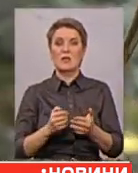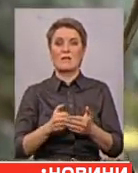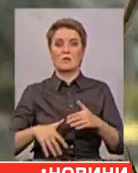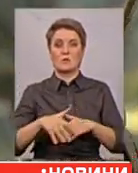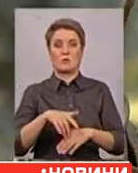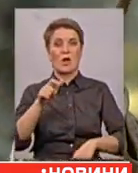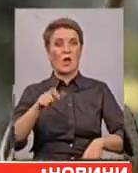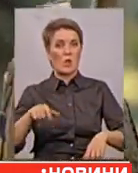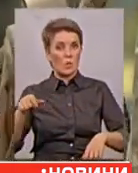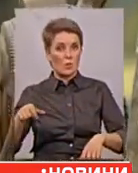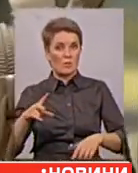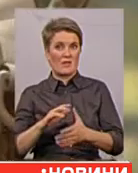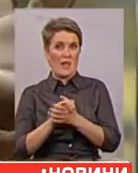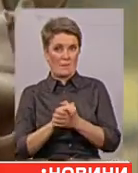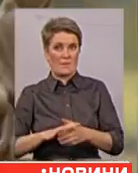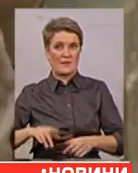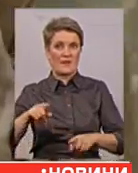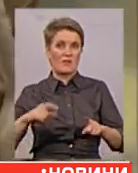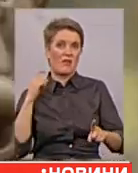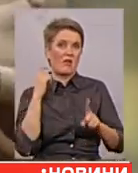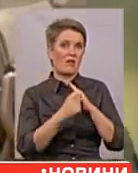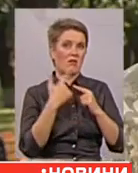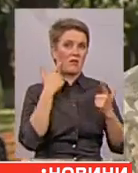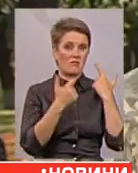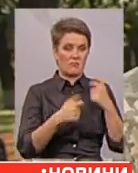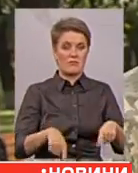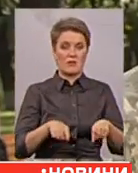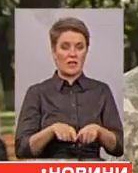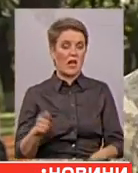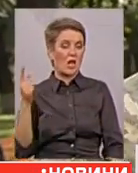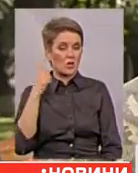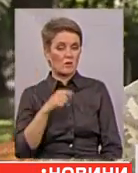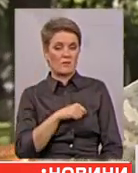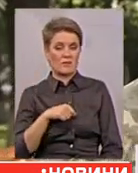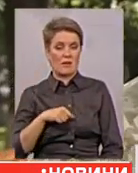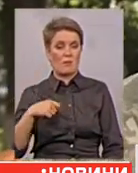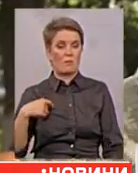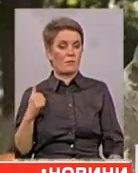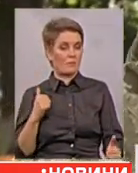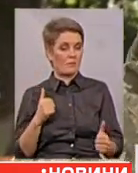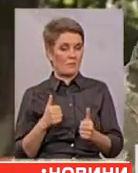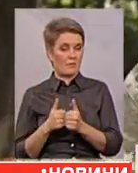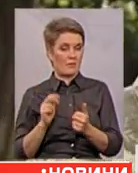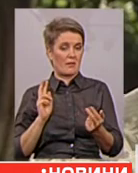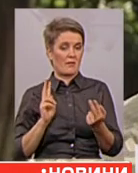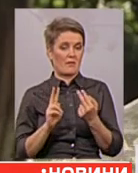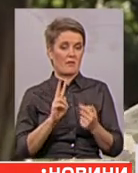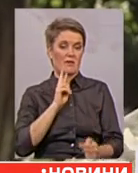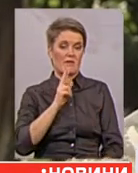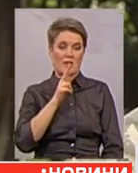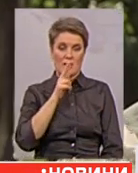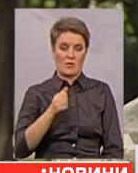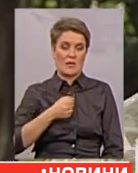іноді кажуть не дуже приємні армійцю речі. Таке чув і сам. І йдуть біля мене двоє молодих, на 2-3 роки старше